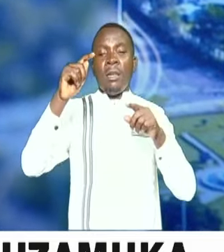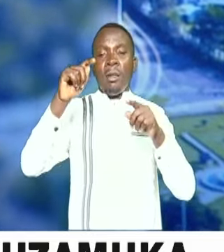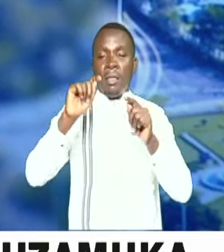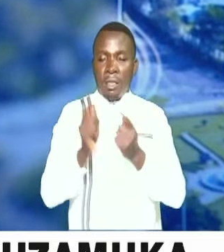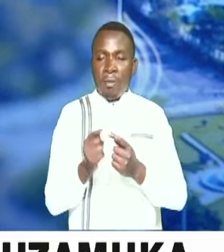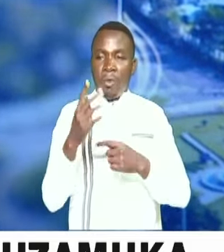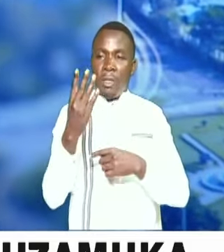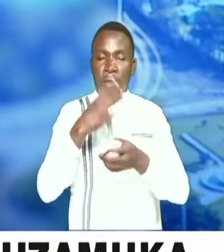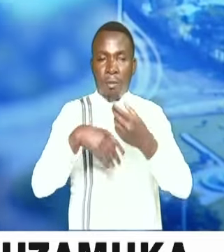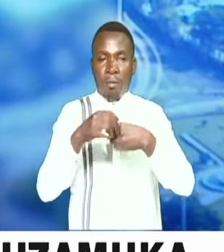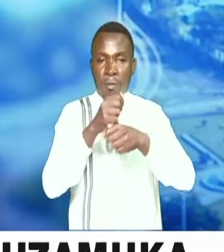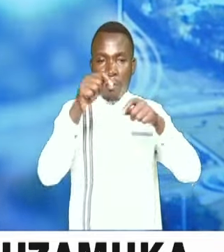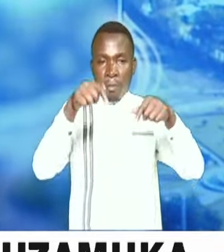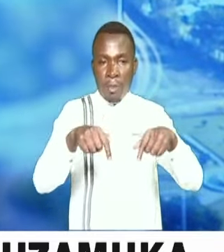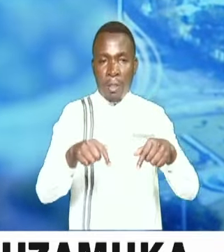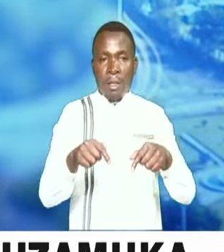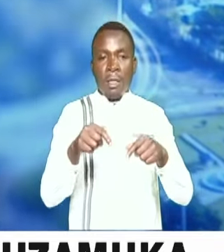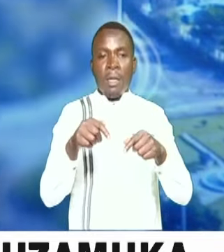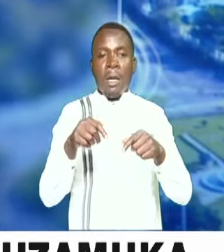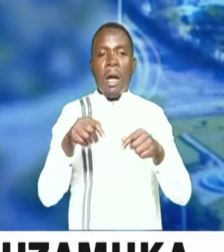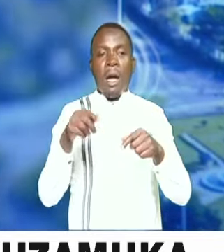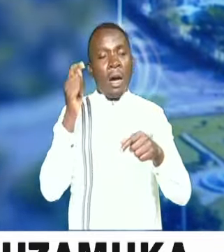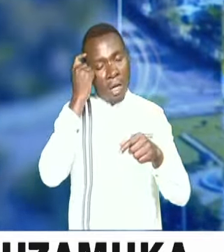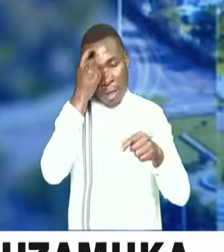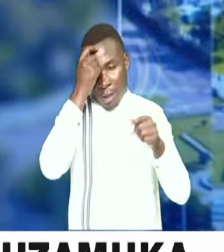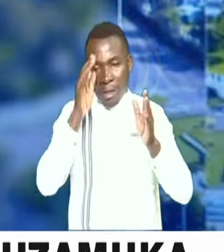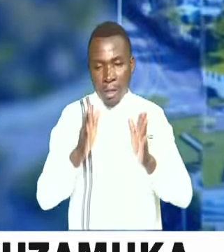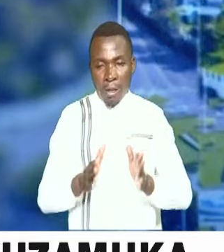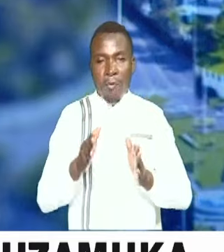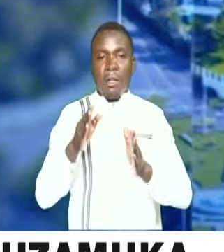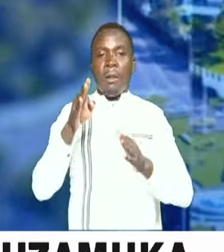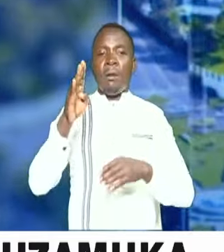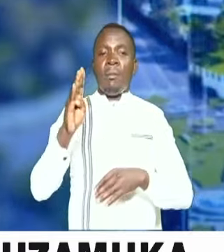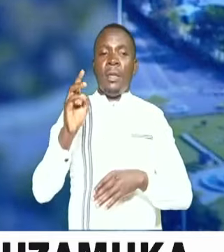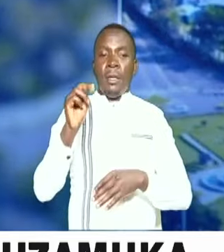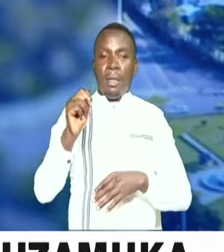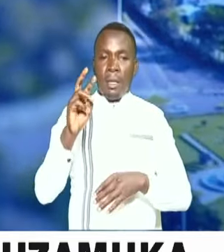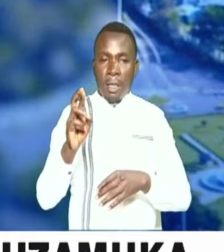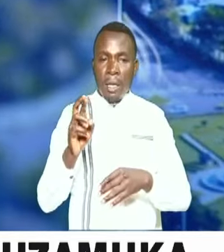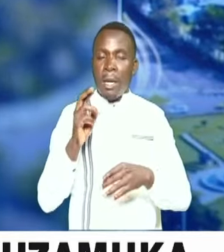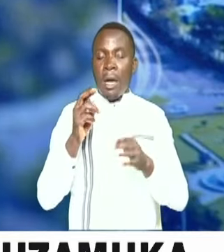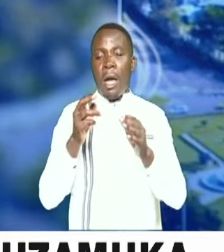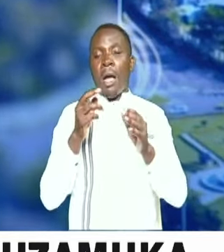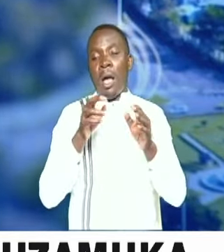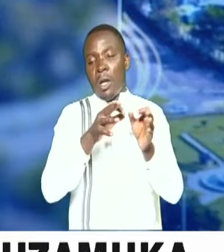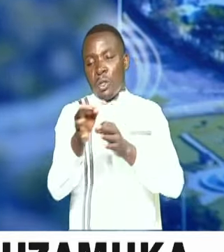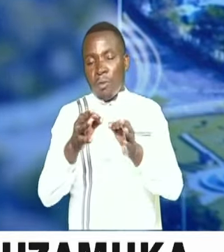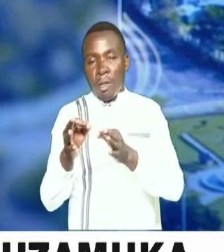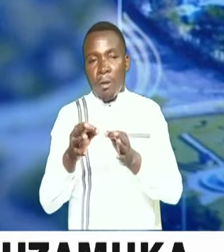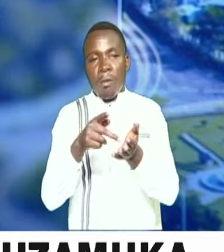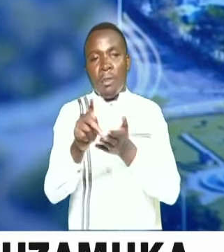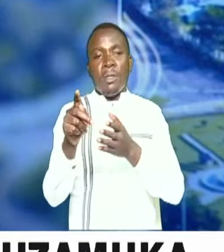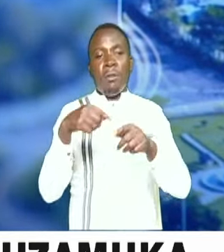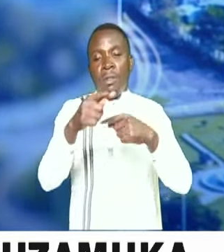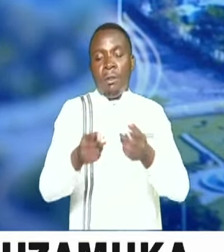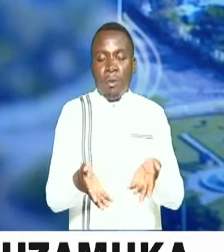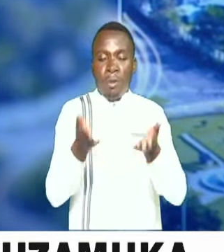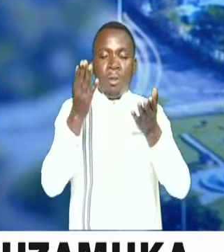mwaka. Guverineri wa Banki Nkuru y'Igihugu John Rwangombwa asobanura ko nubwo ibiciro bizakomeza kuzamuka bidateye impungenge